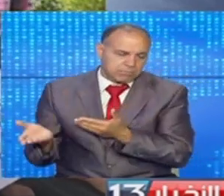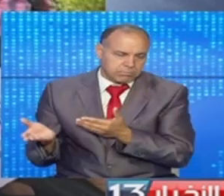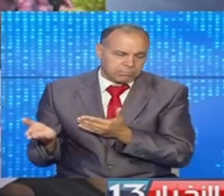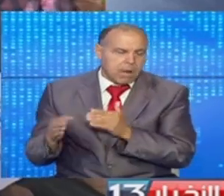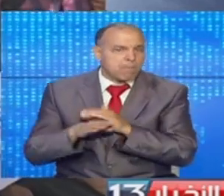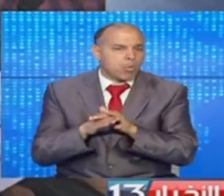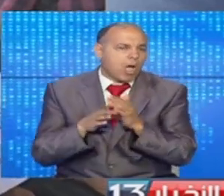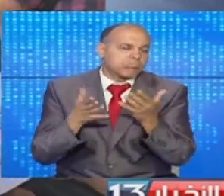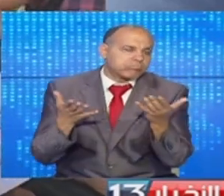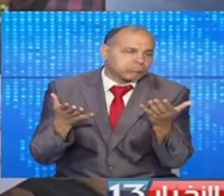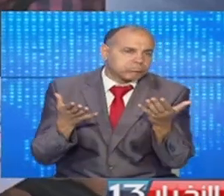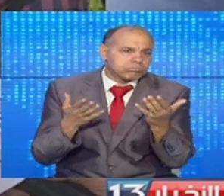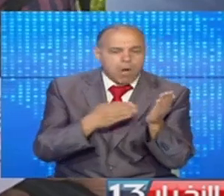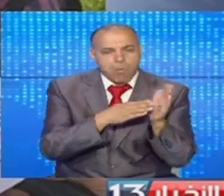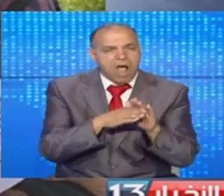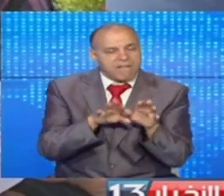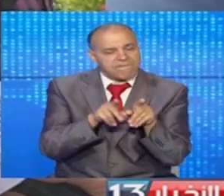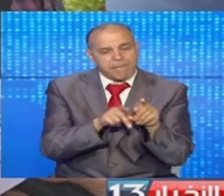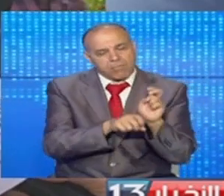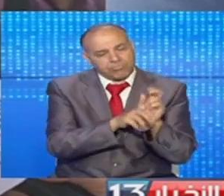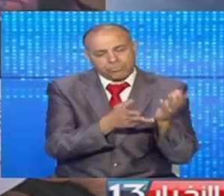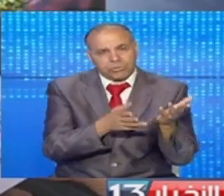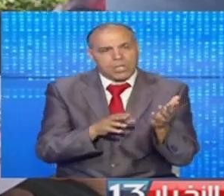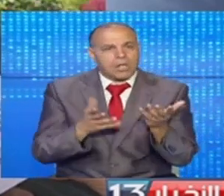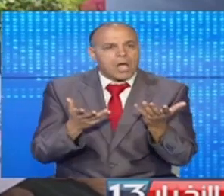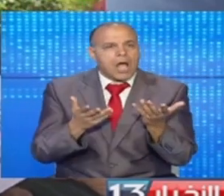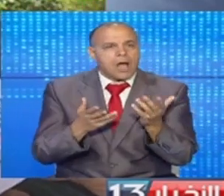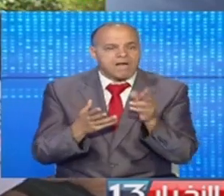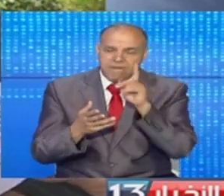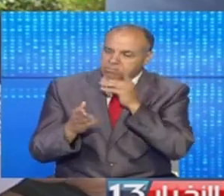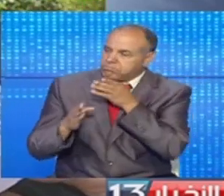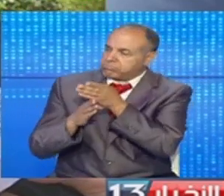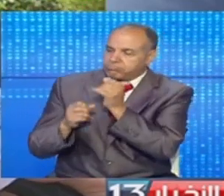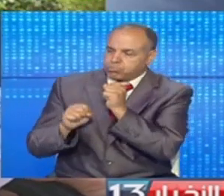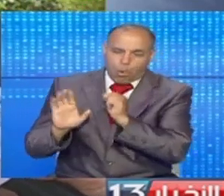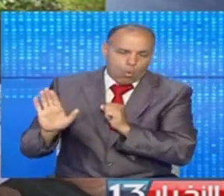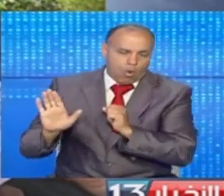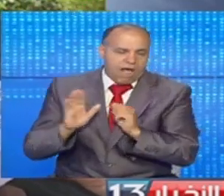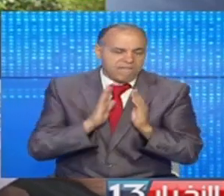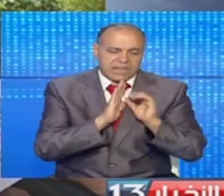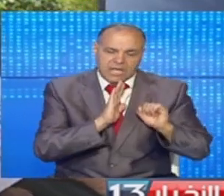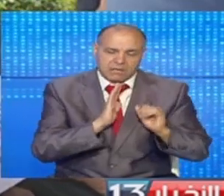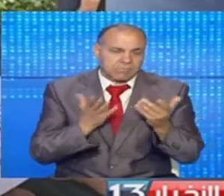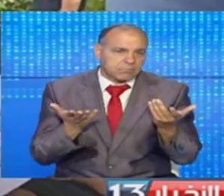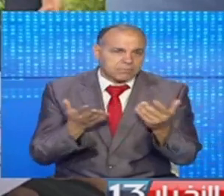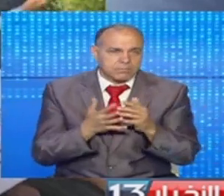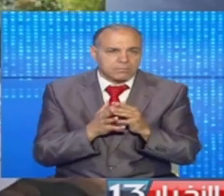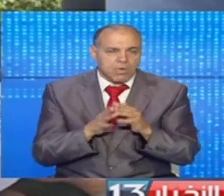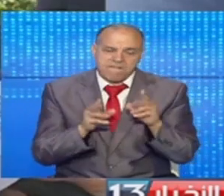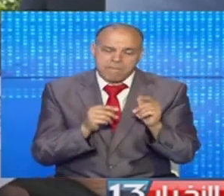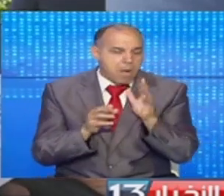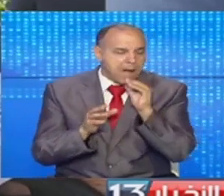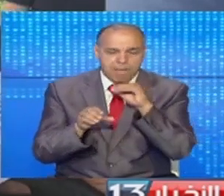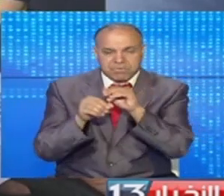نتيجة المحافظة العائلية، ونتيجة معناها عدم السماح لها من قبل الشريك أو العائلة